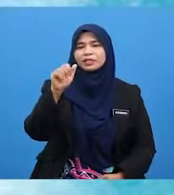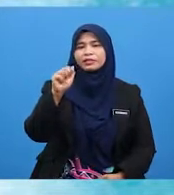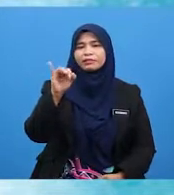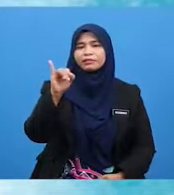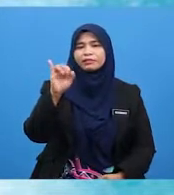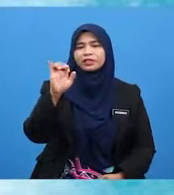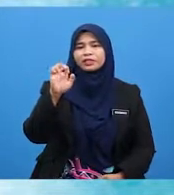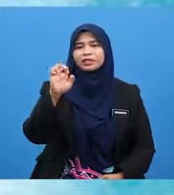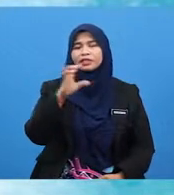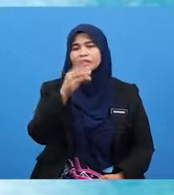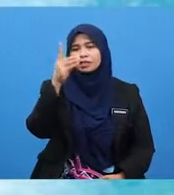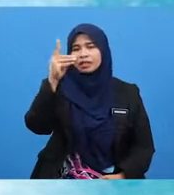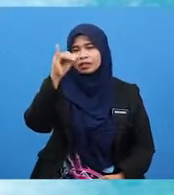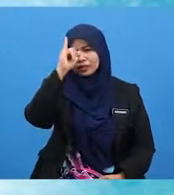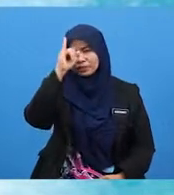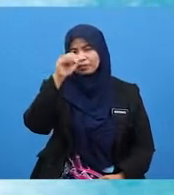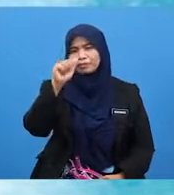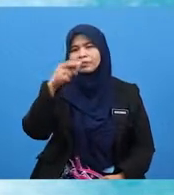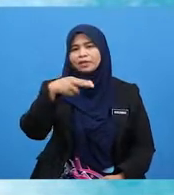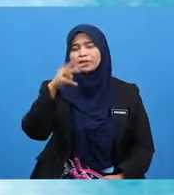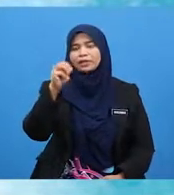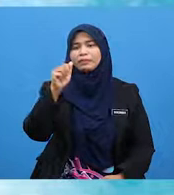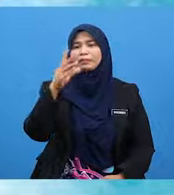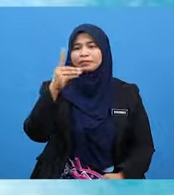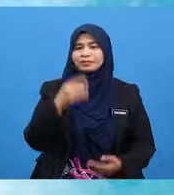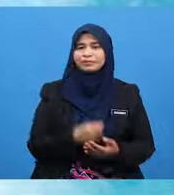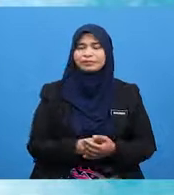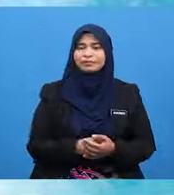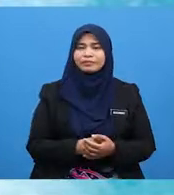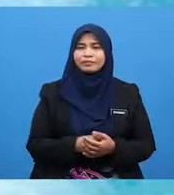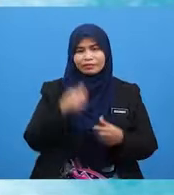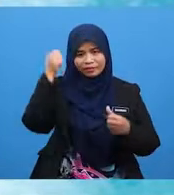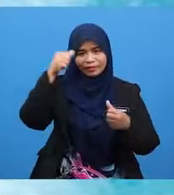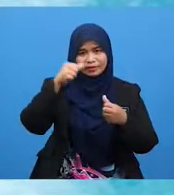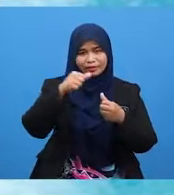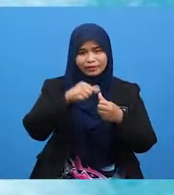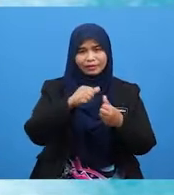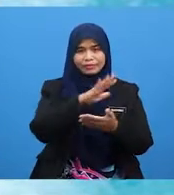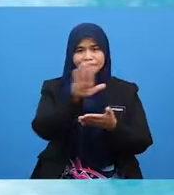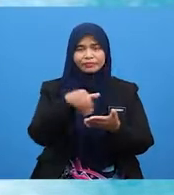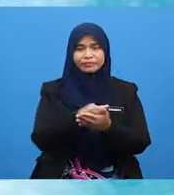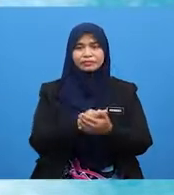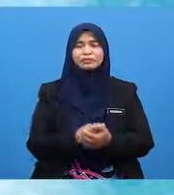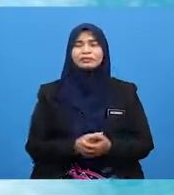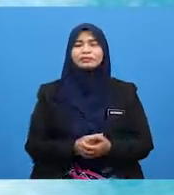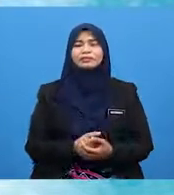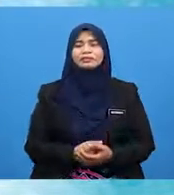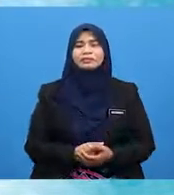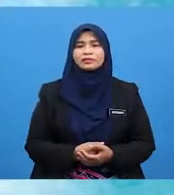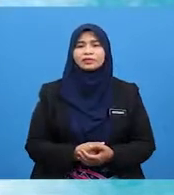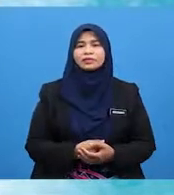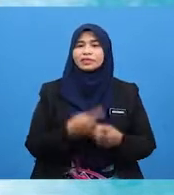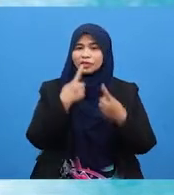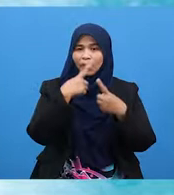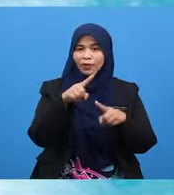Ahmad rahimahullah. Ha, ingat lagi tak apa yang kita dah belajar tadi? Jawapannya ialah